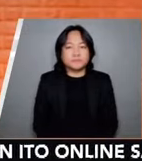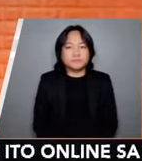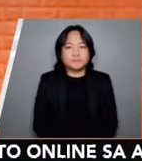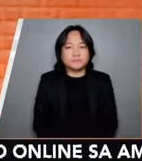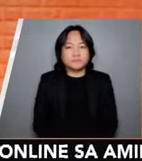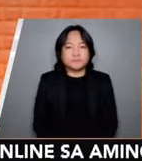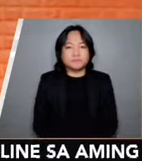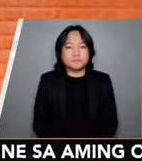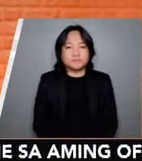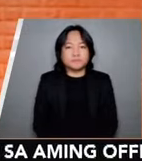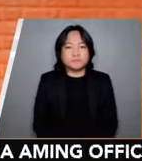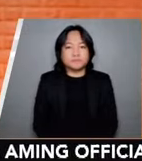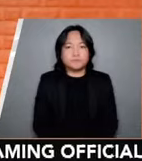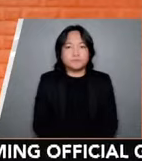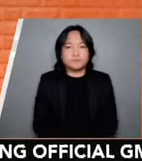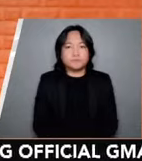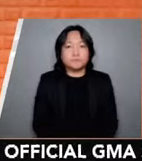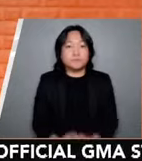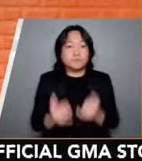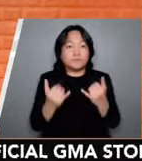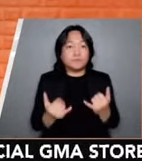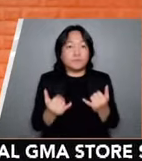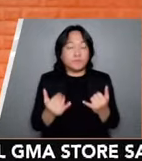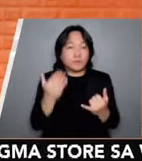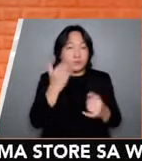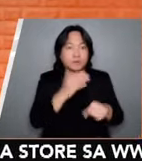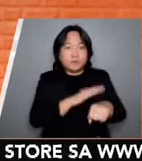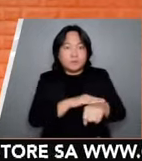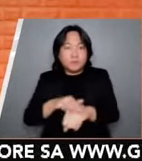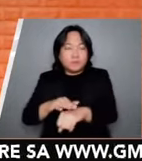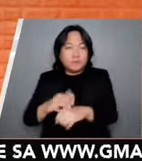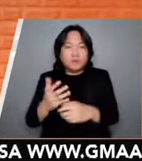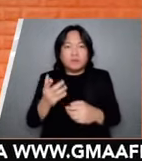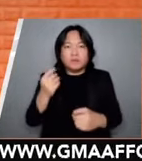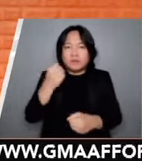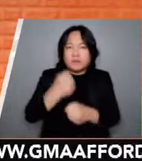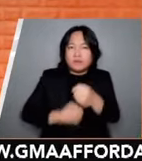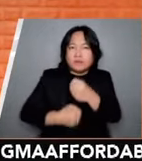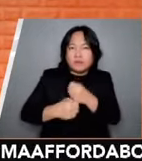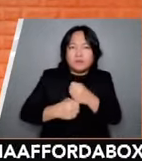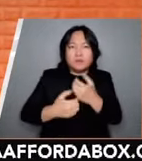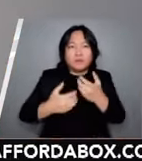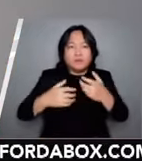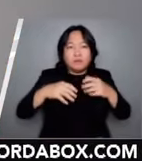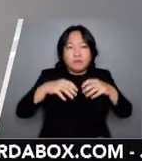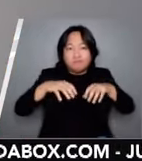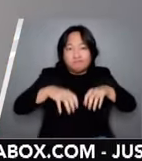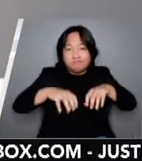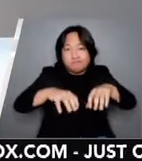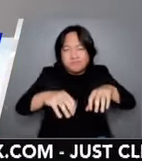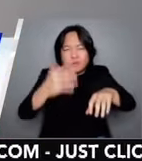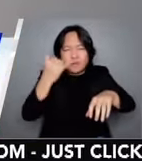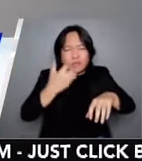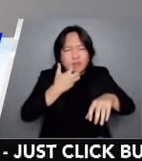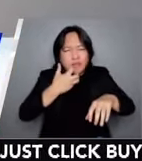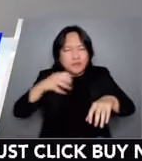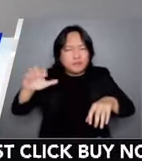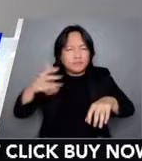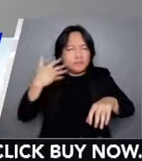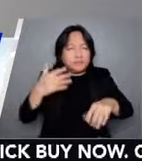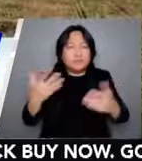Isinailalim na sa state of calamity ang bayan ng Surala sa South Cotabato dahil sa matinding epekto ng El Nino. Sa datos ng Office of the